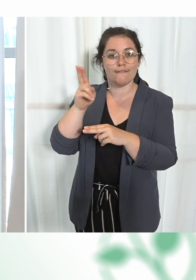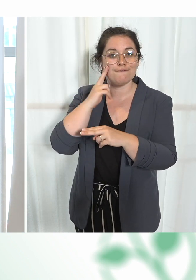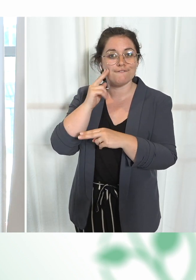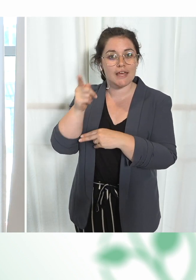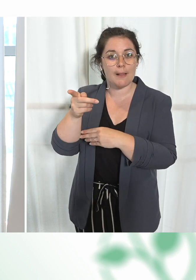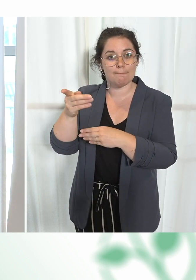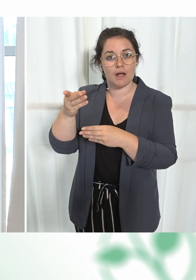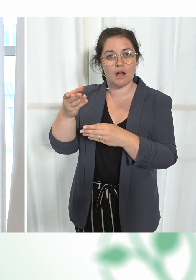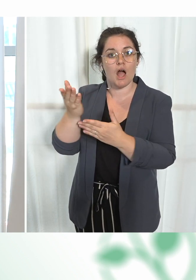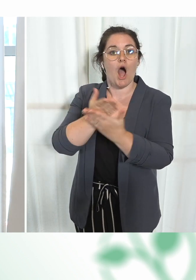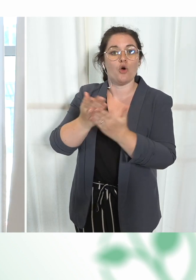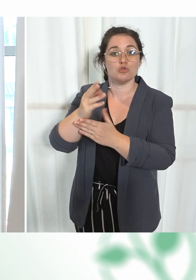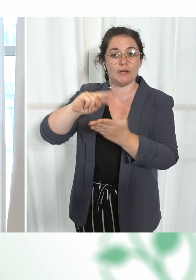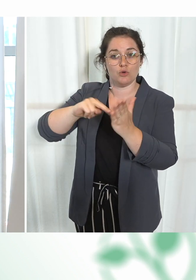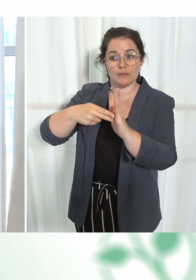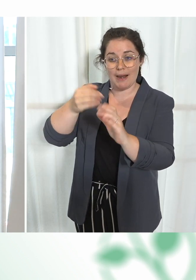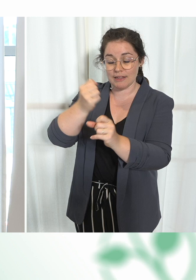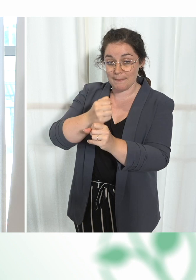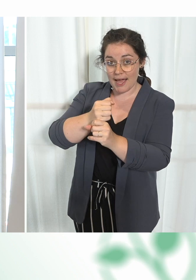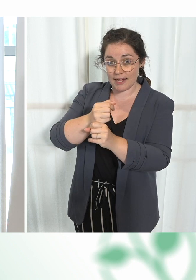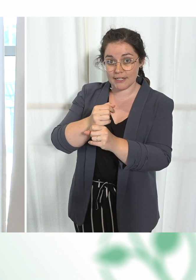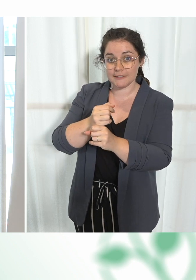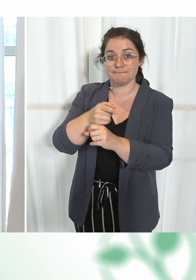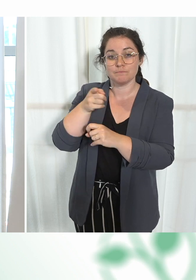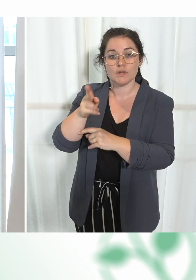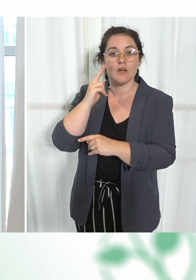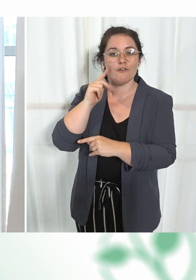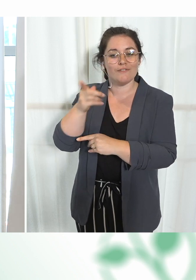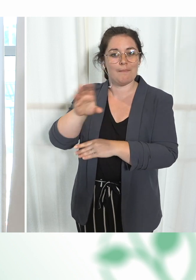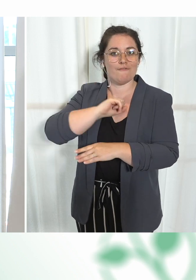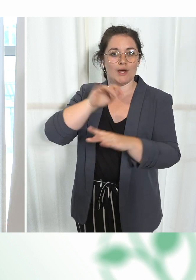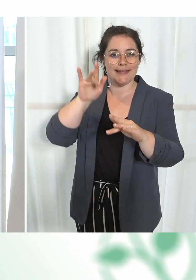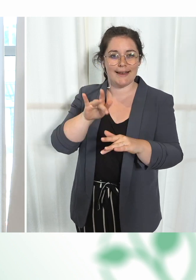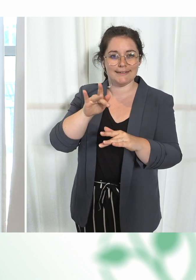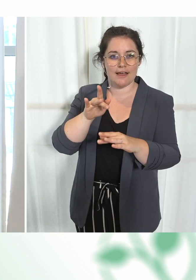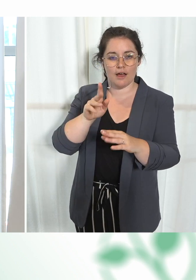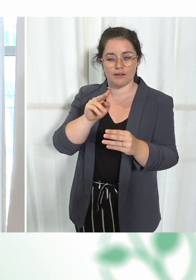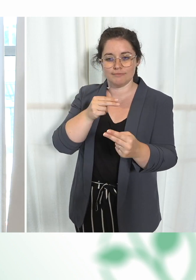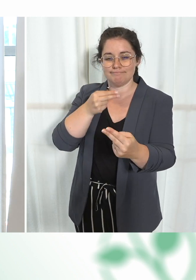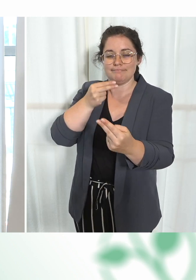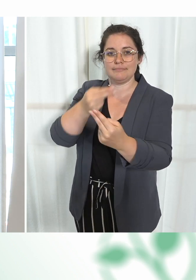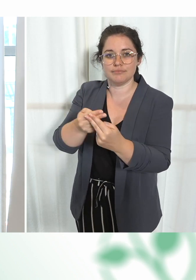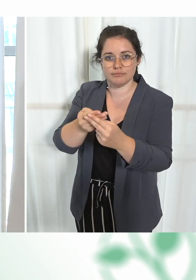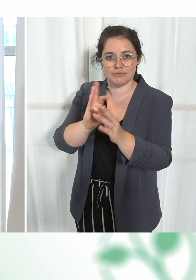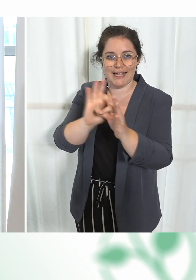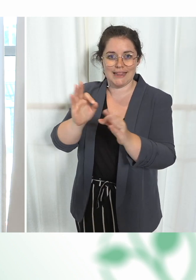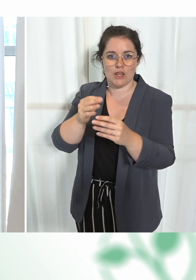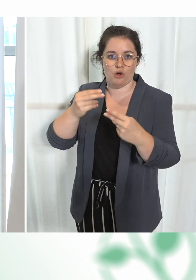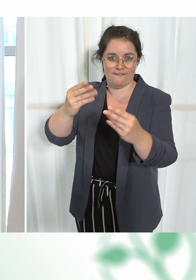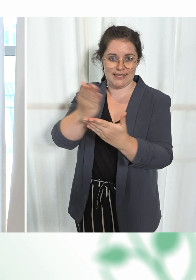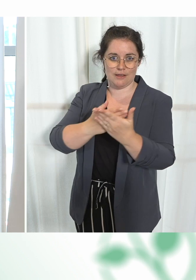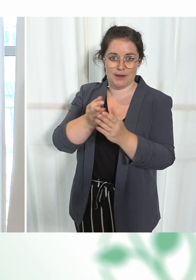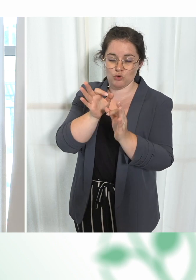quasi einen Ausbildungsplan. Und das Unternehmen hat den Vorteil, dass dann eine ganz passgenaue Weiterbildung für